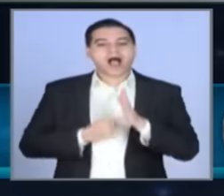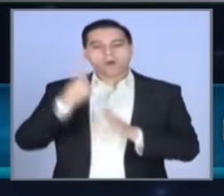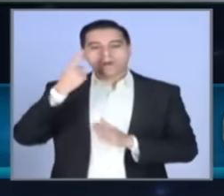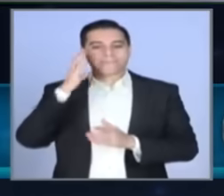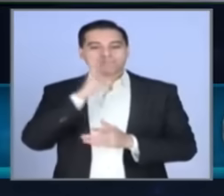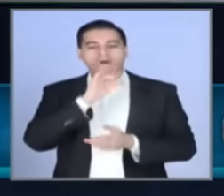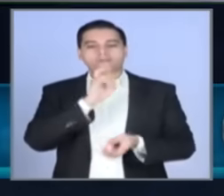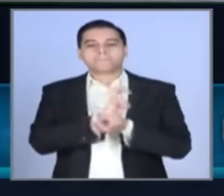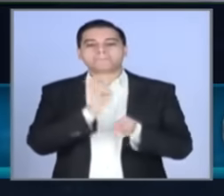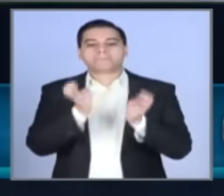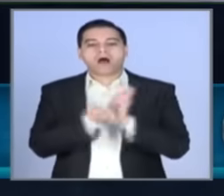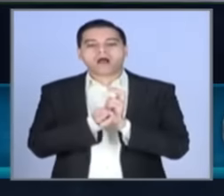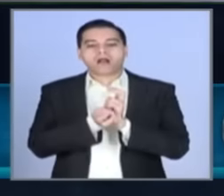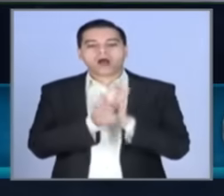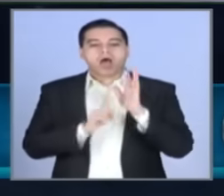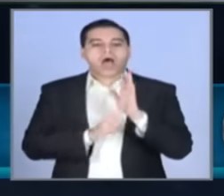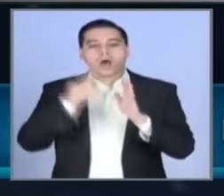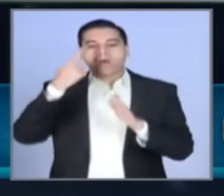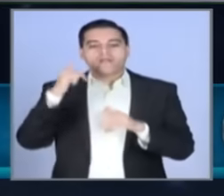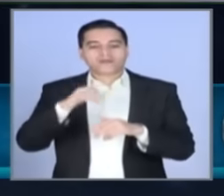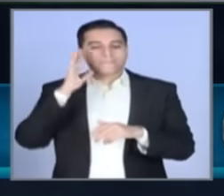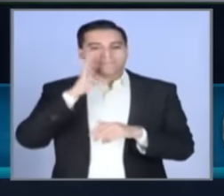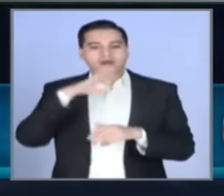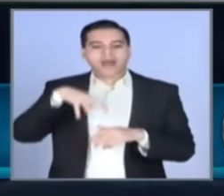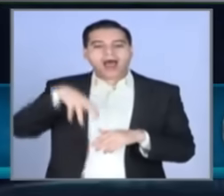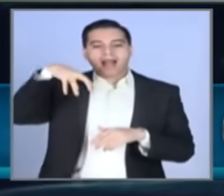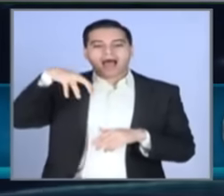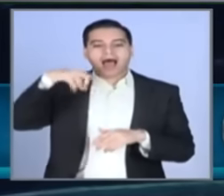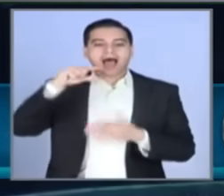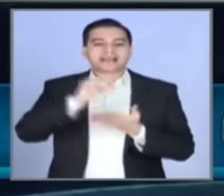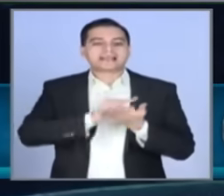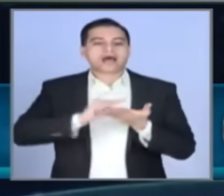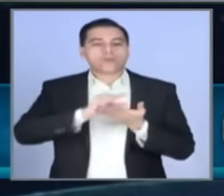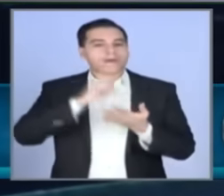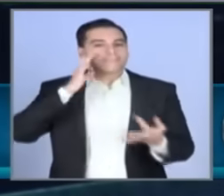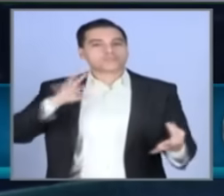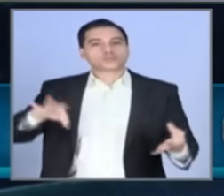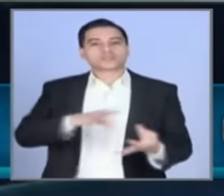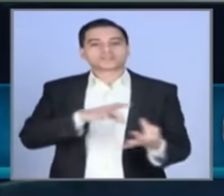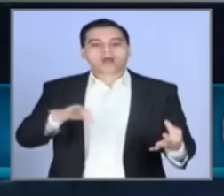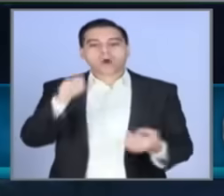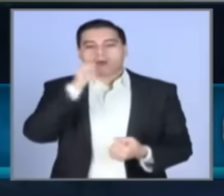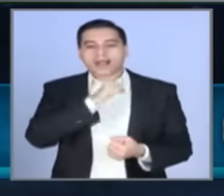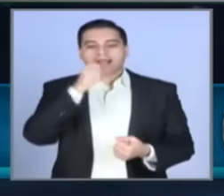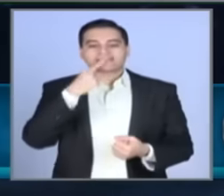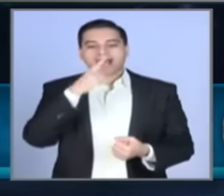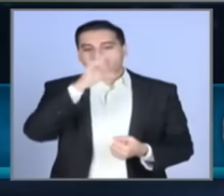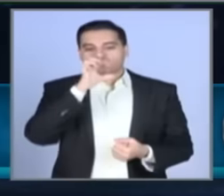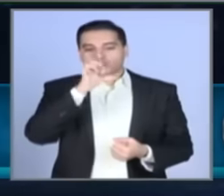أقيمت أول دورة لمهرجان القلعة الدولي للموسيقى والغناء عام